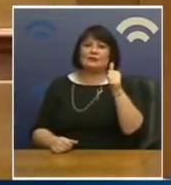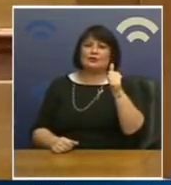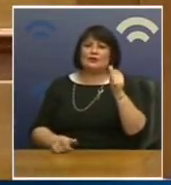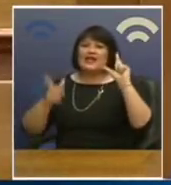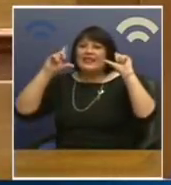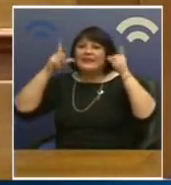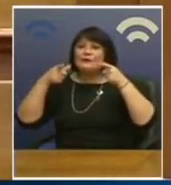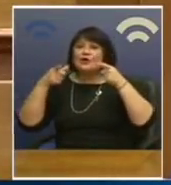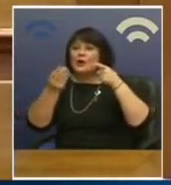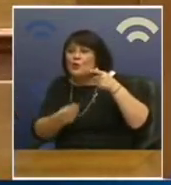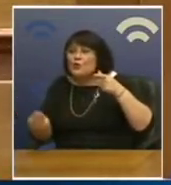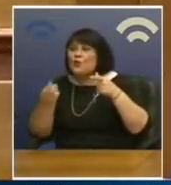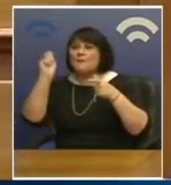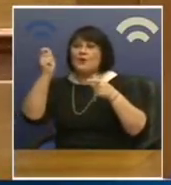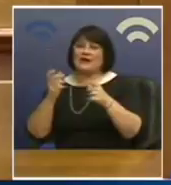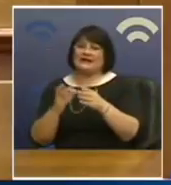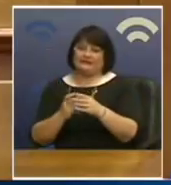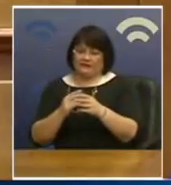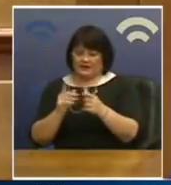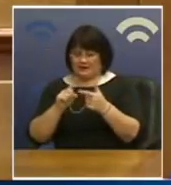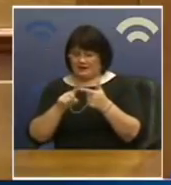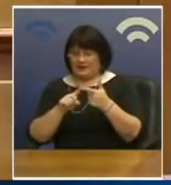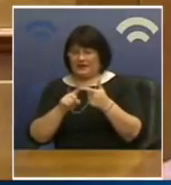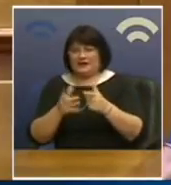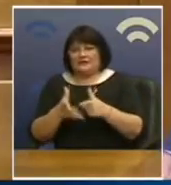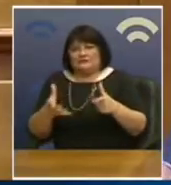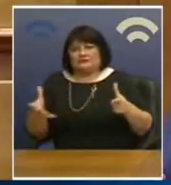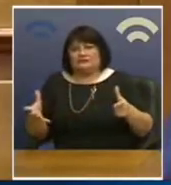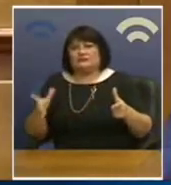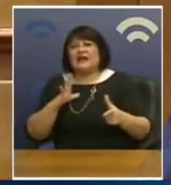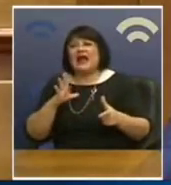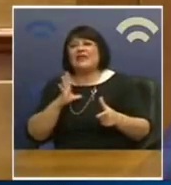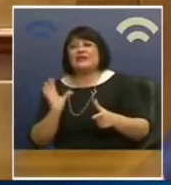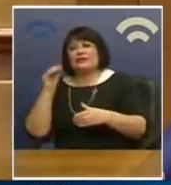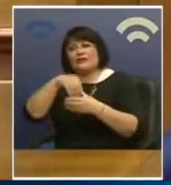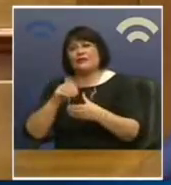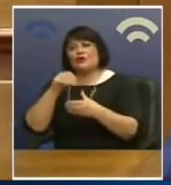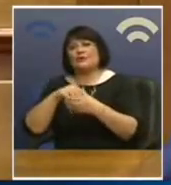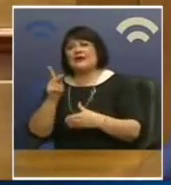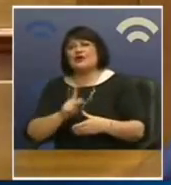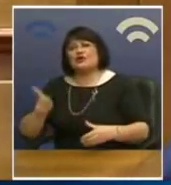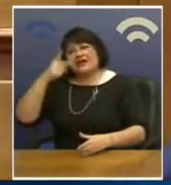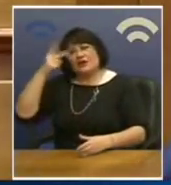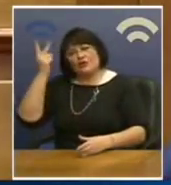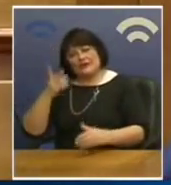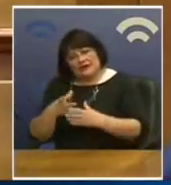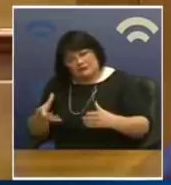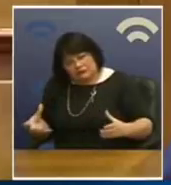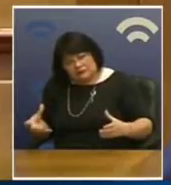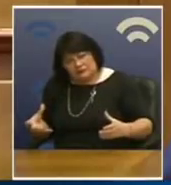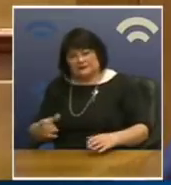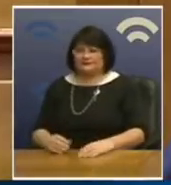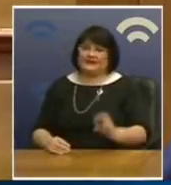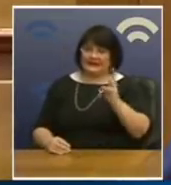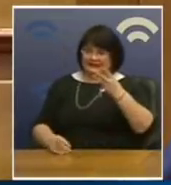του πολιτεύματος. Ο δεύτερος είναι η διεύρυνση της λαϊκής συμμετοχής και των κοινωνικών και ατομικών δικαιωμάτων. Και ο